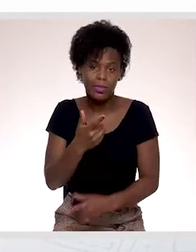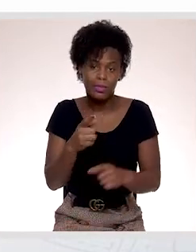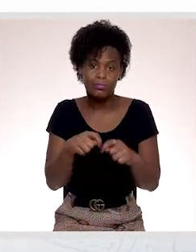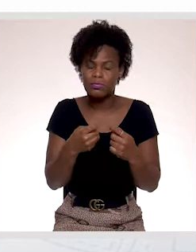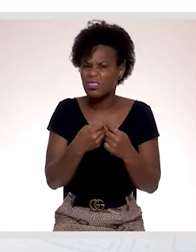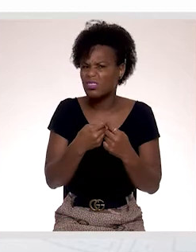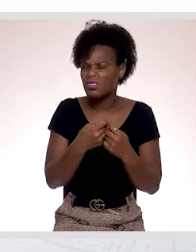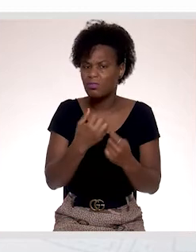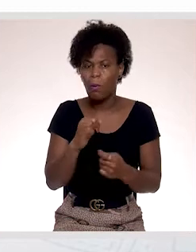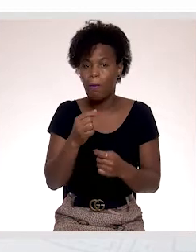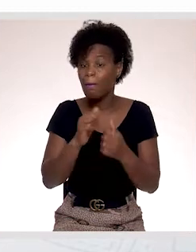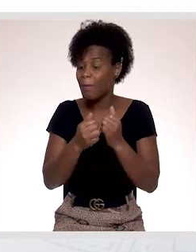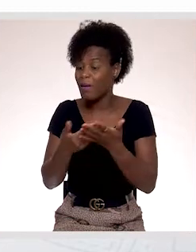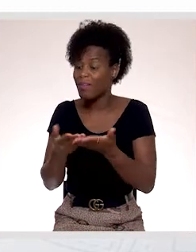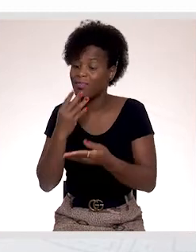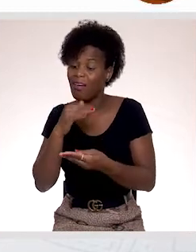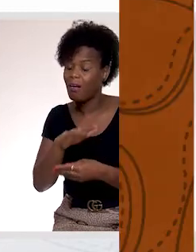Rémi? Oh, pardon.